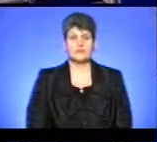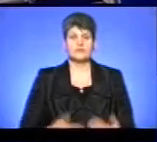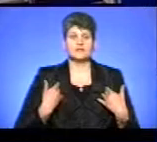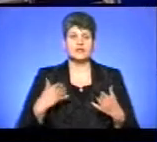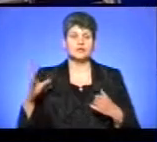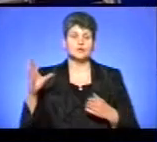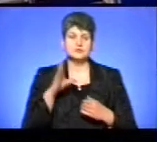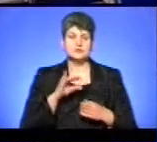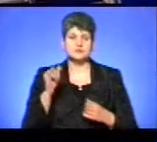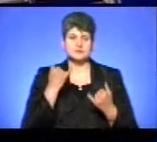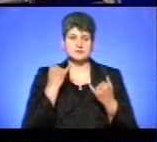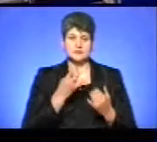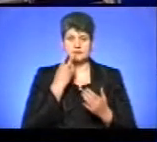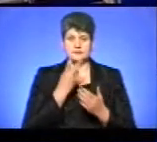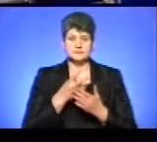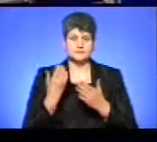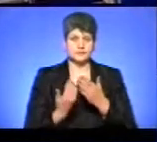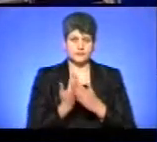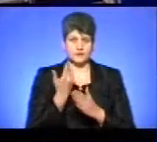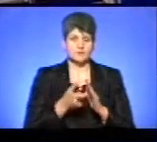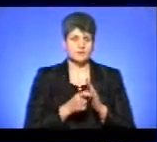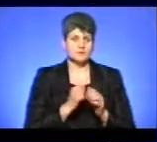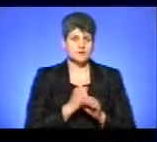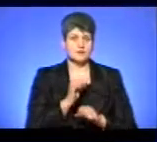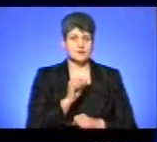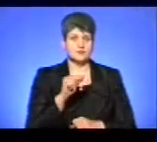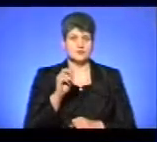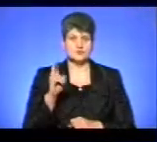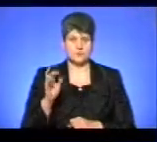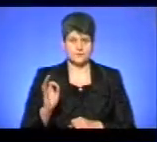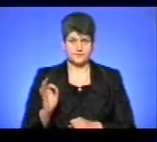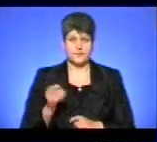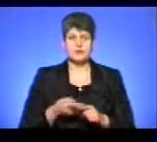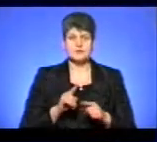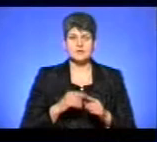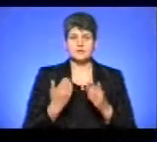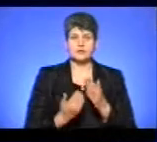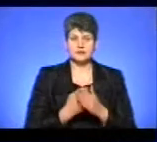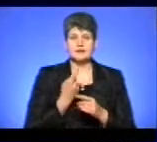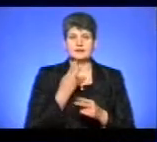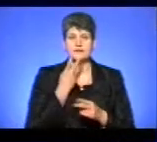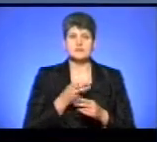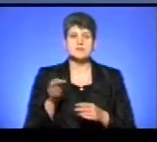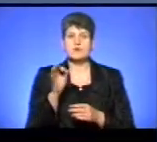Вітаю всіх, хто щойно приєднався до нас. Ви дивитесь новини у студії Анастасія Чечко. І у цьому випуску дивіться про таке.